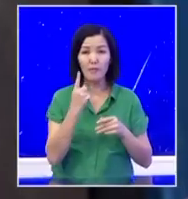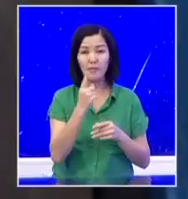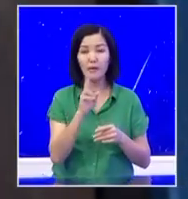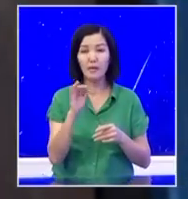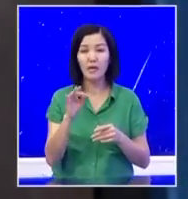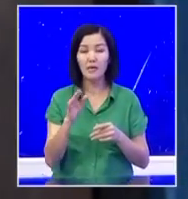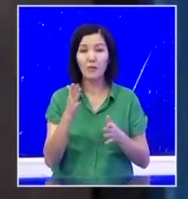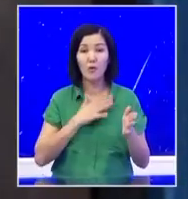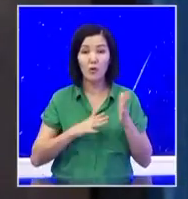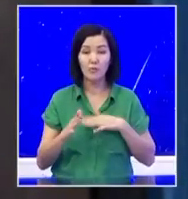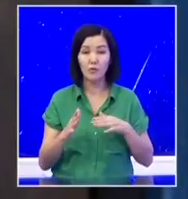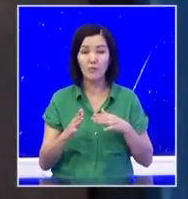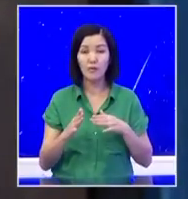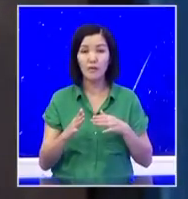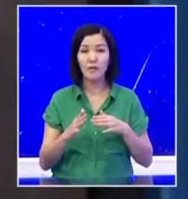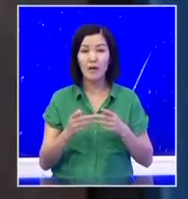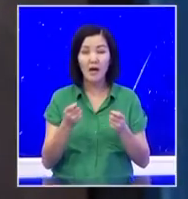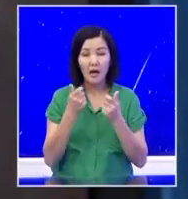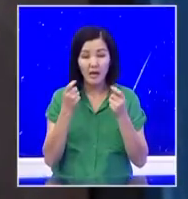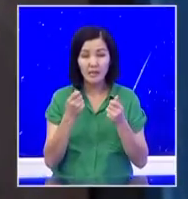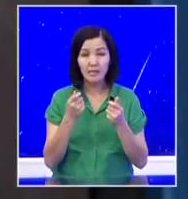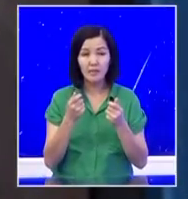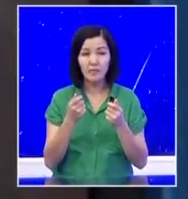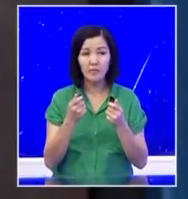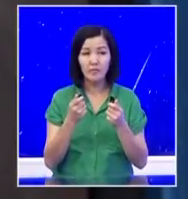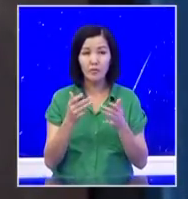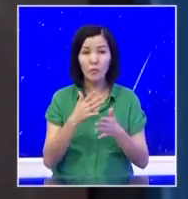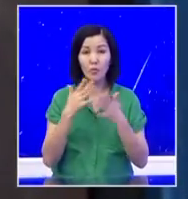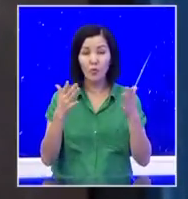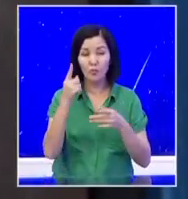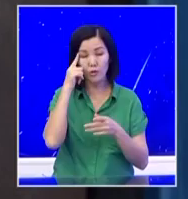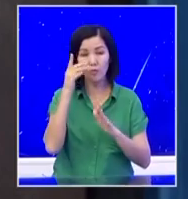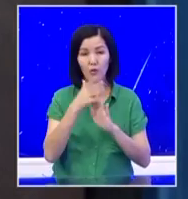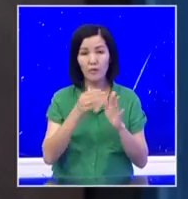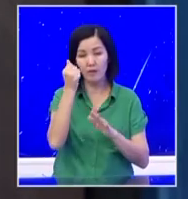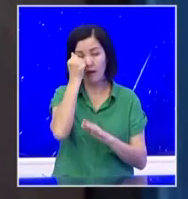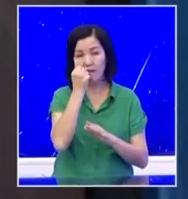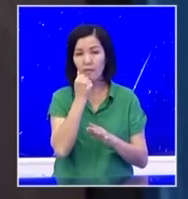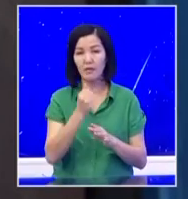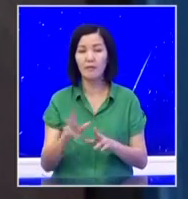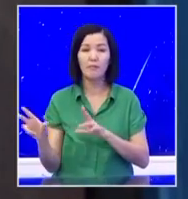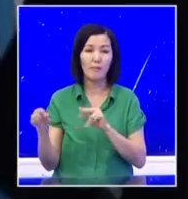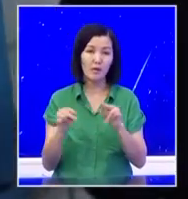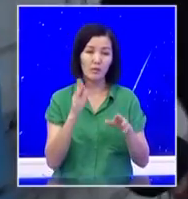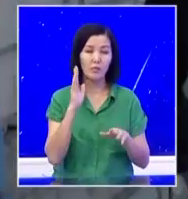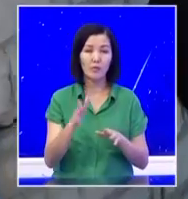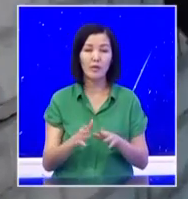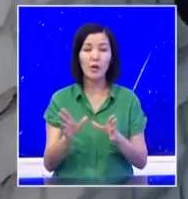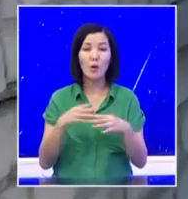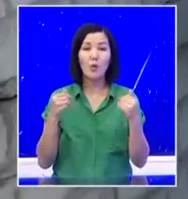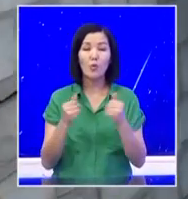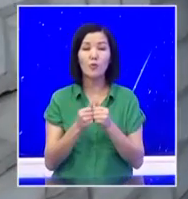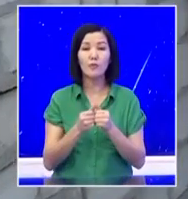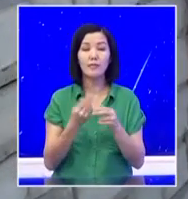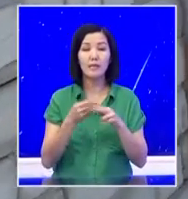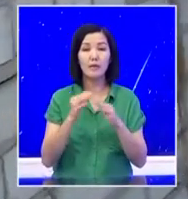дейді. Мен сендер аз да болса деп тұрсыңдар. Мен мынаны көп деп санап тұрмын. Рахмет сендерге, бақытты болыңдар. Бұл отбасы тек